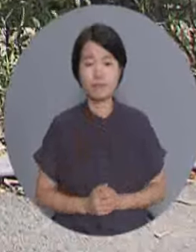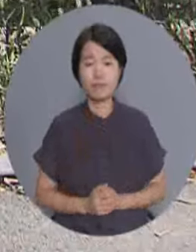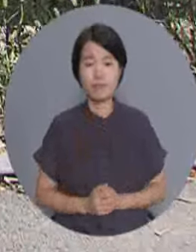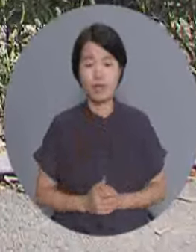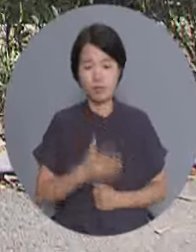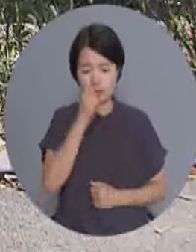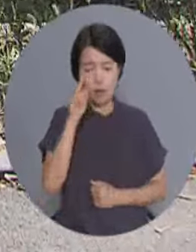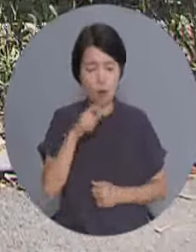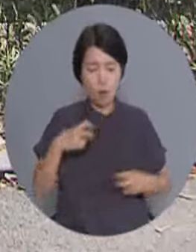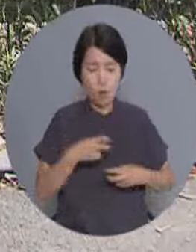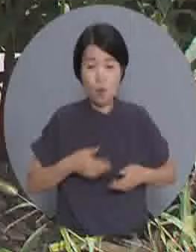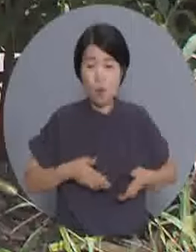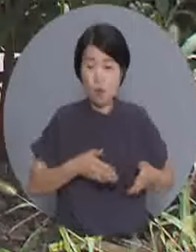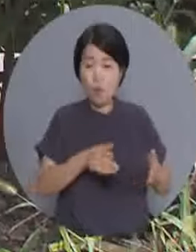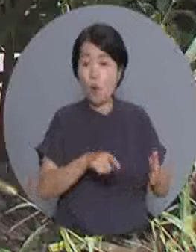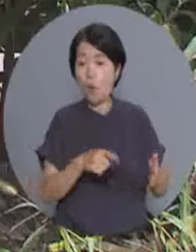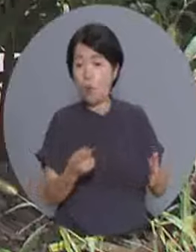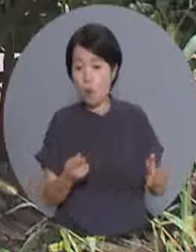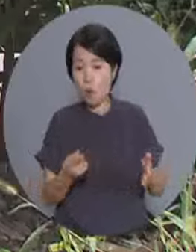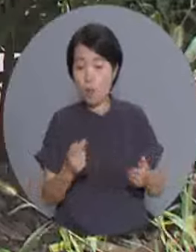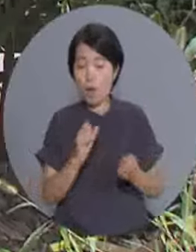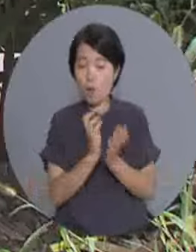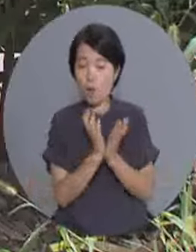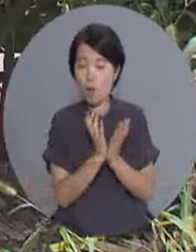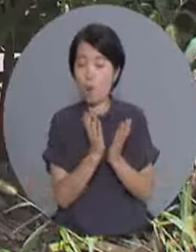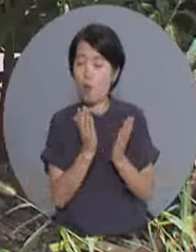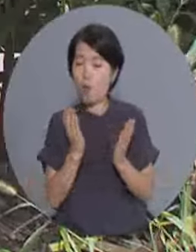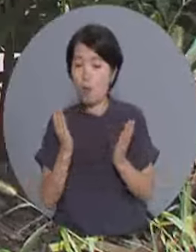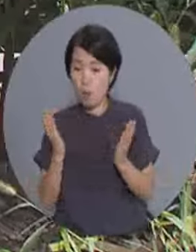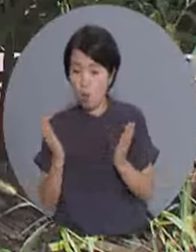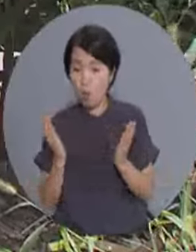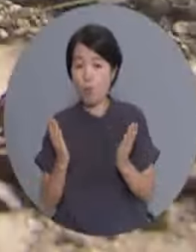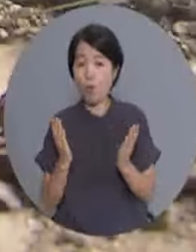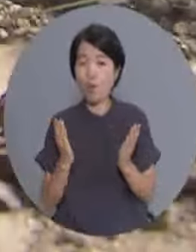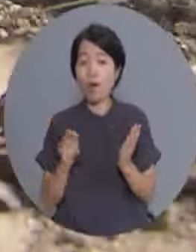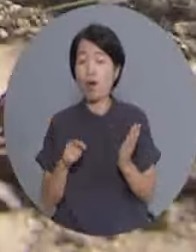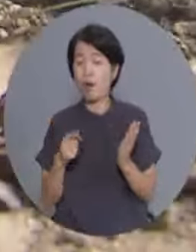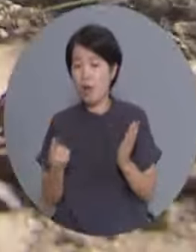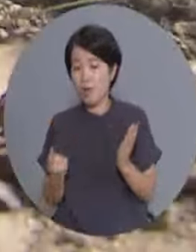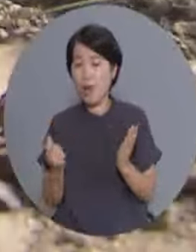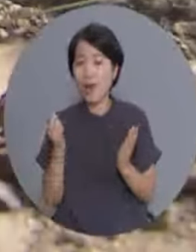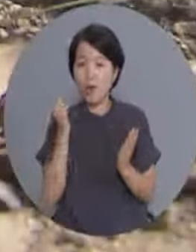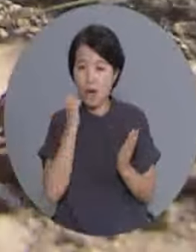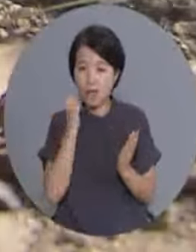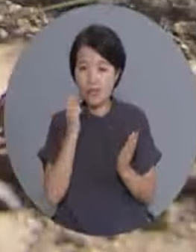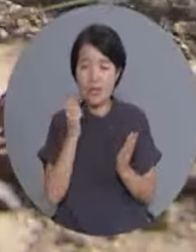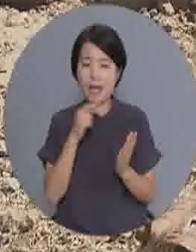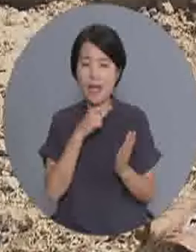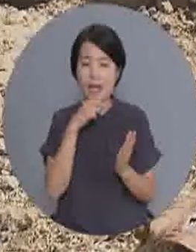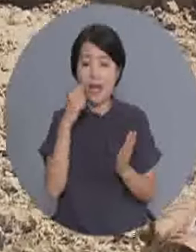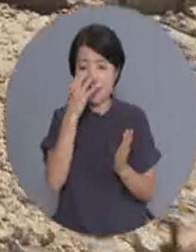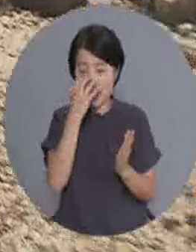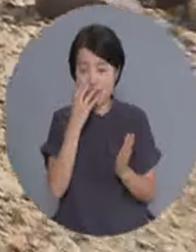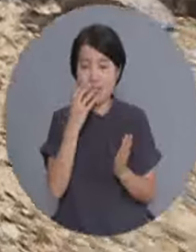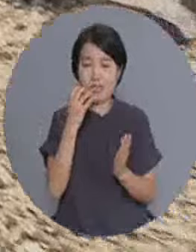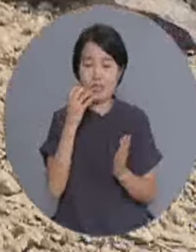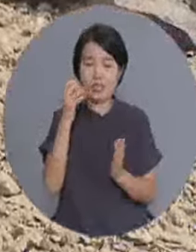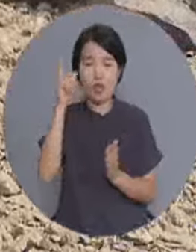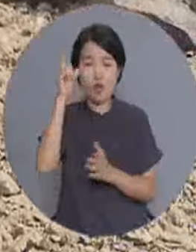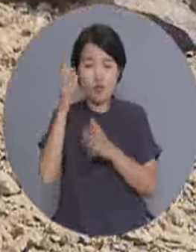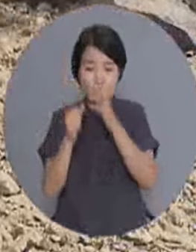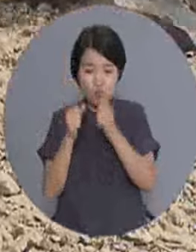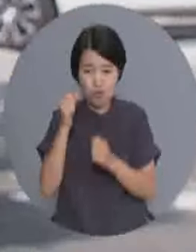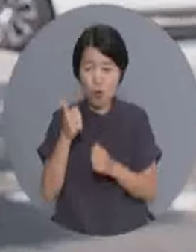순천의 한 대로변 화단에 국화꽃이 일렬로 세워져 있습니다. 그 앞에는 과자와 딸기 우유, 볼펜도 놓여